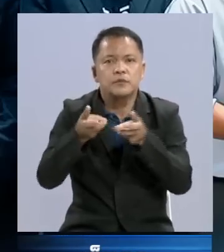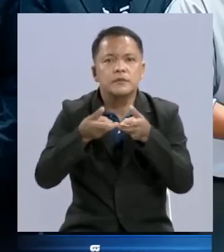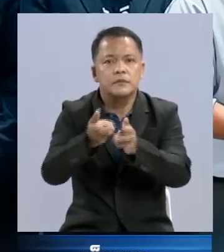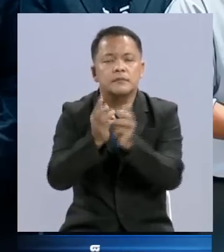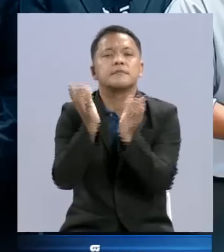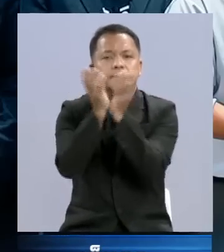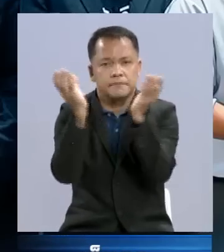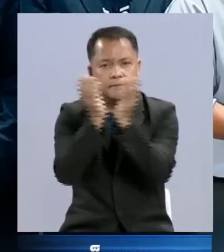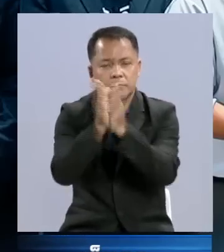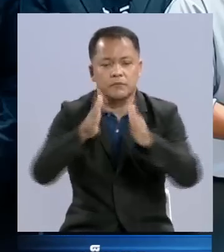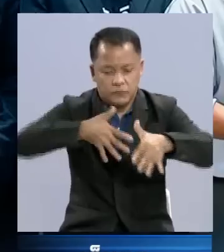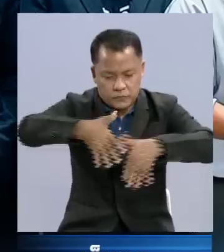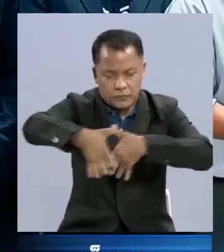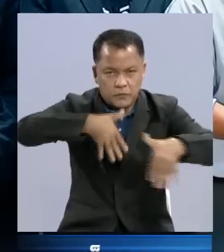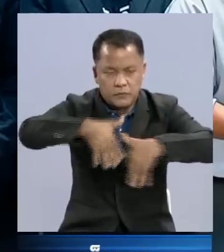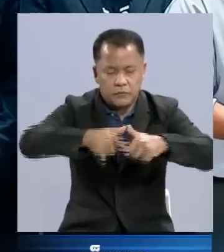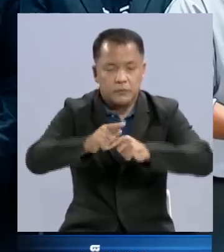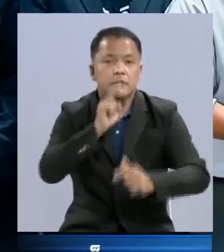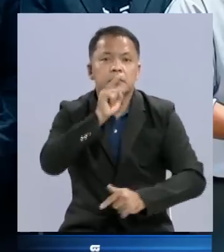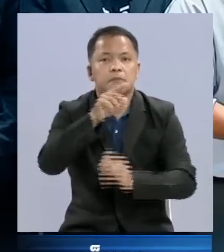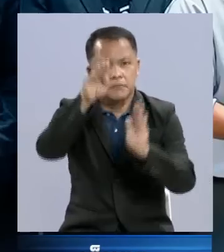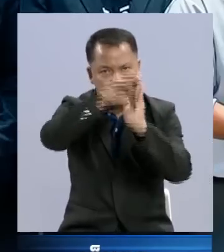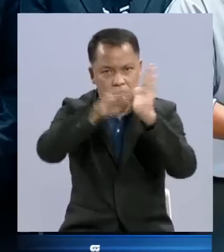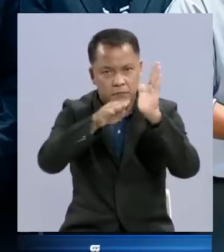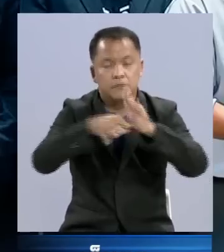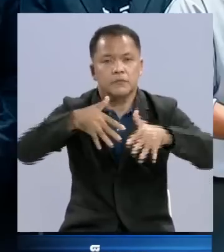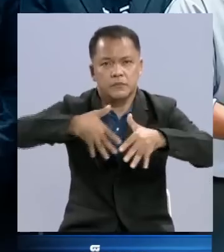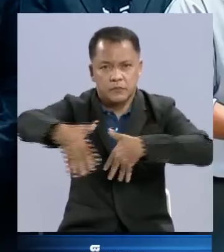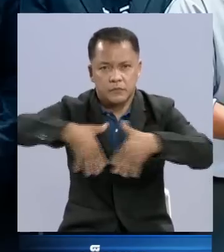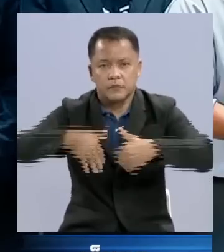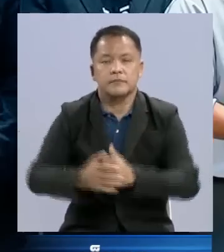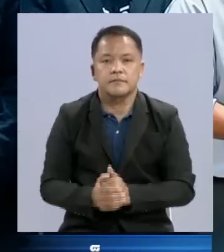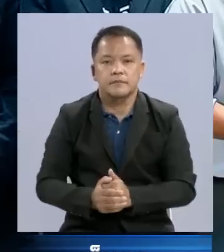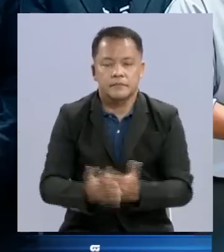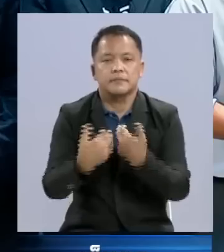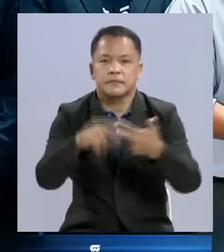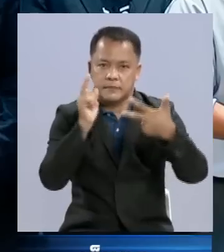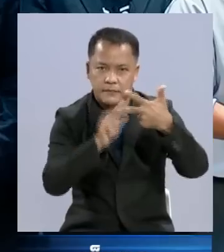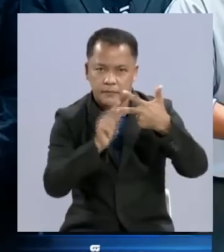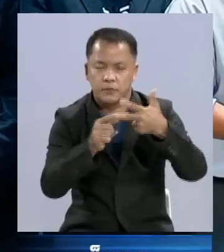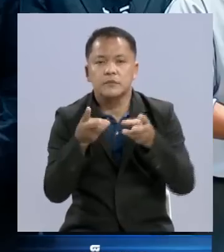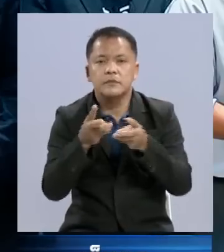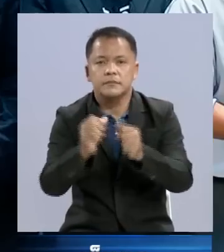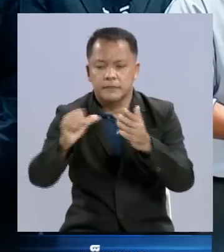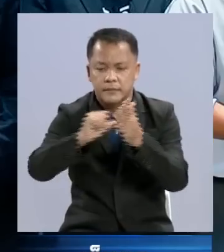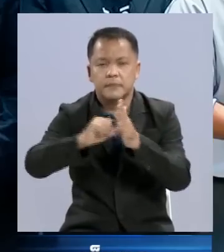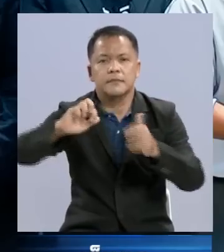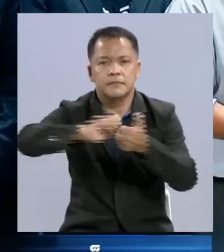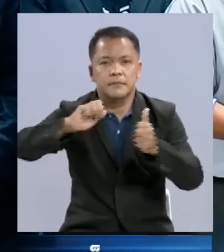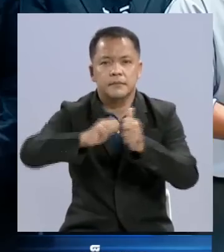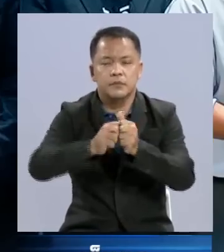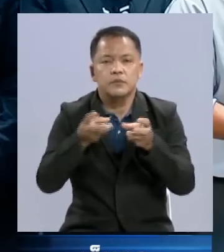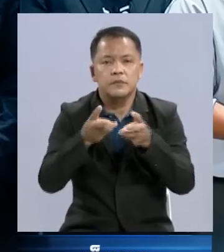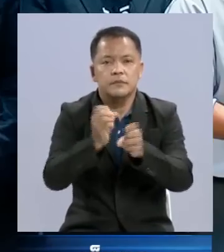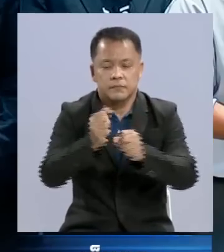ประชาธิปไตยของประชาชนทวงถามนโยบายภาคประชาชน 3. กรณีการแก้ไขปัญหาของขบว